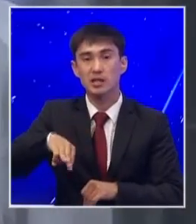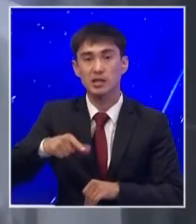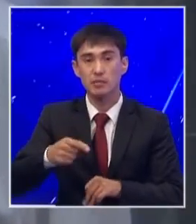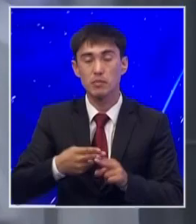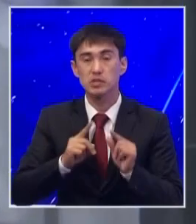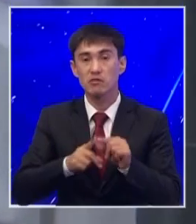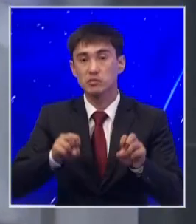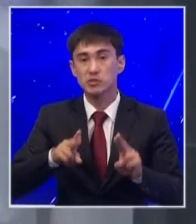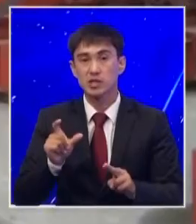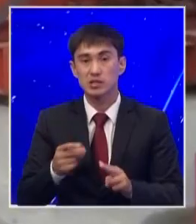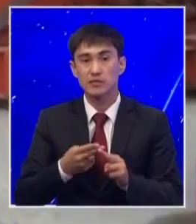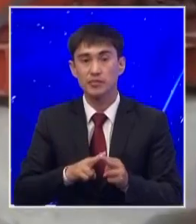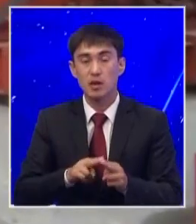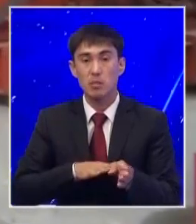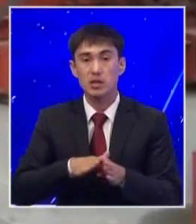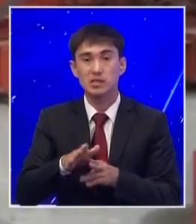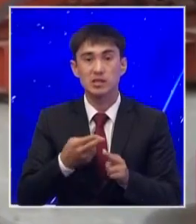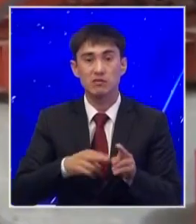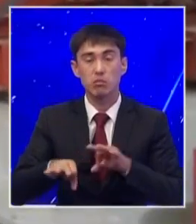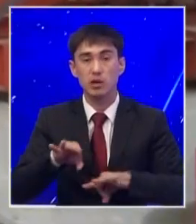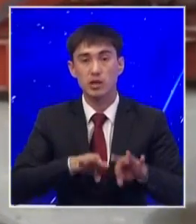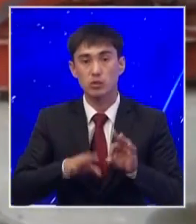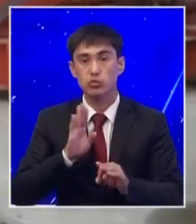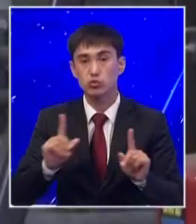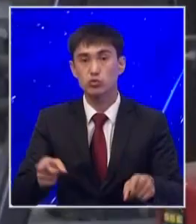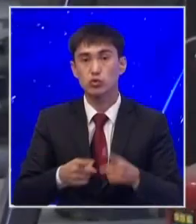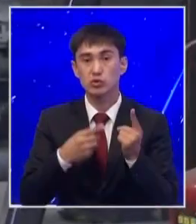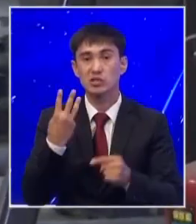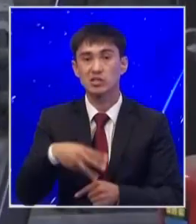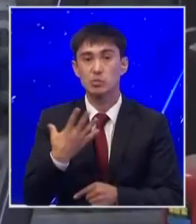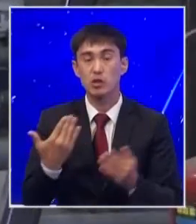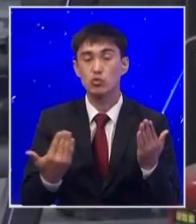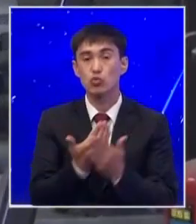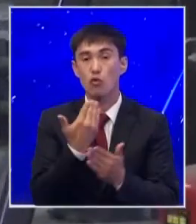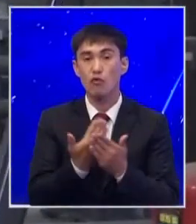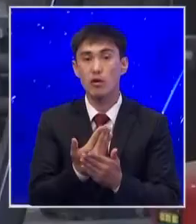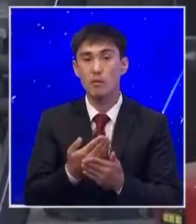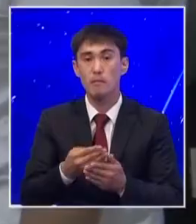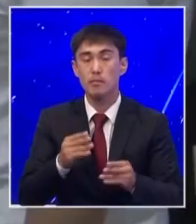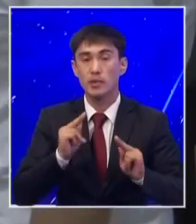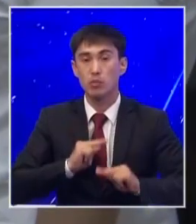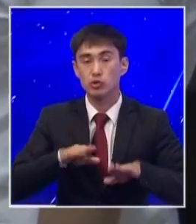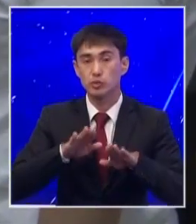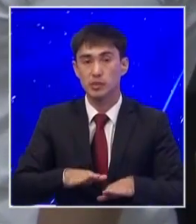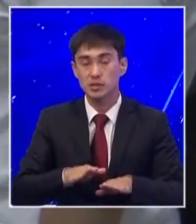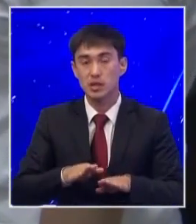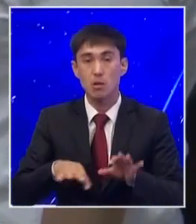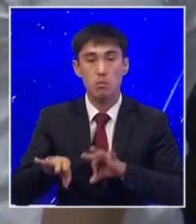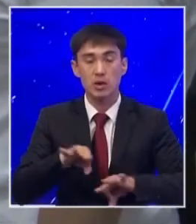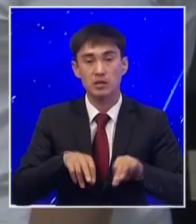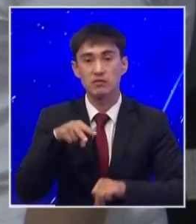По словам специалистов, при реализации данного проекта будет создано 35 новых постоянных рабочих мест. Отметим, проект